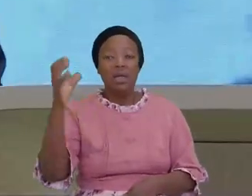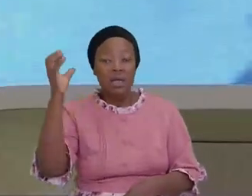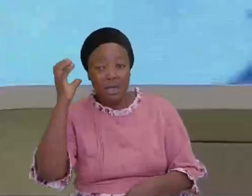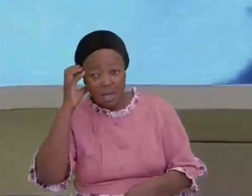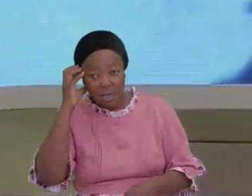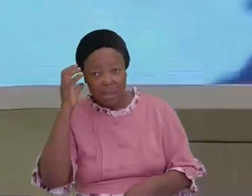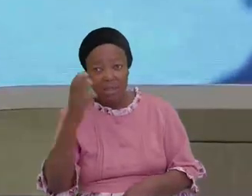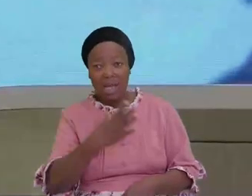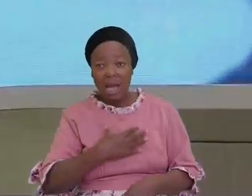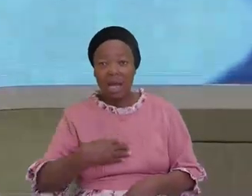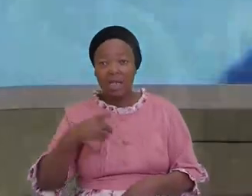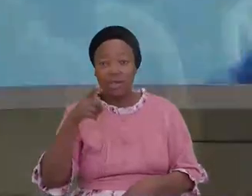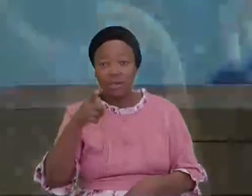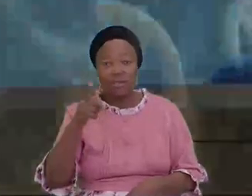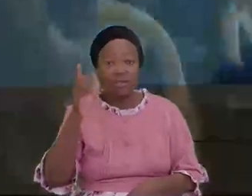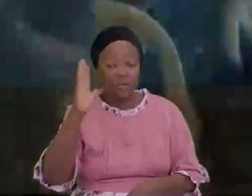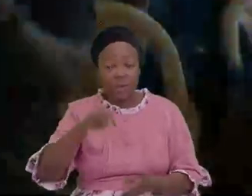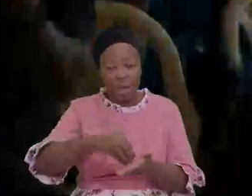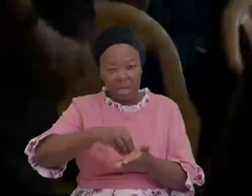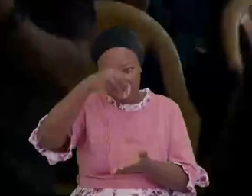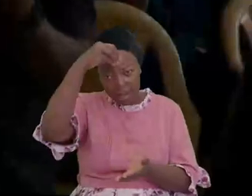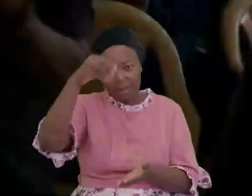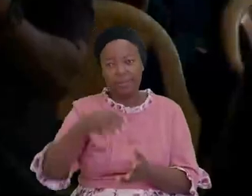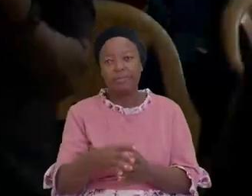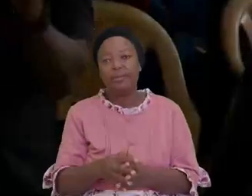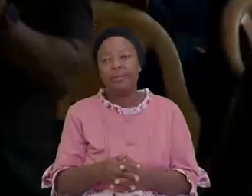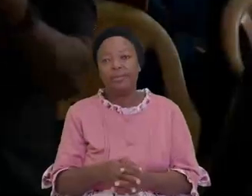Écoutez et vous allez apprendre.